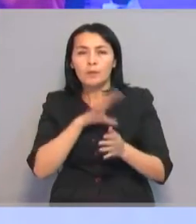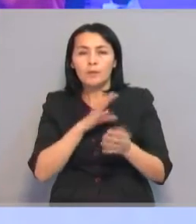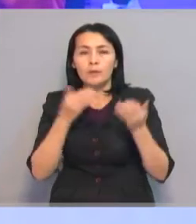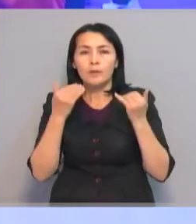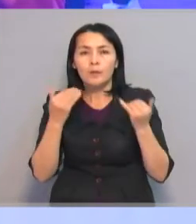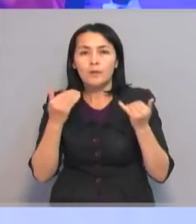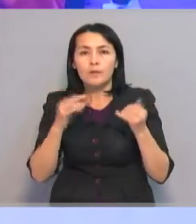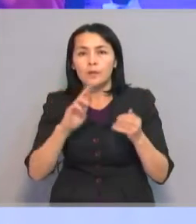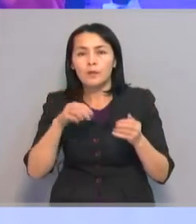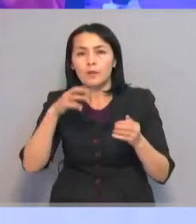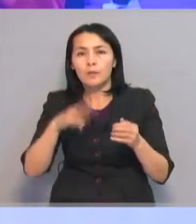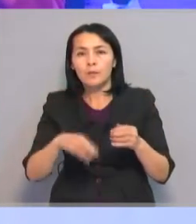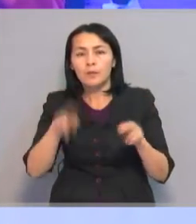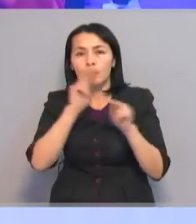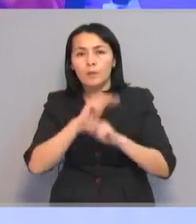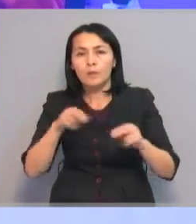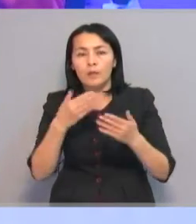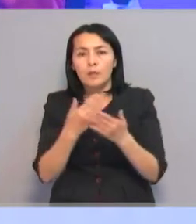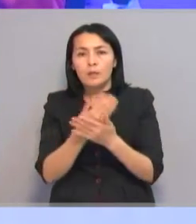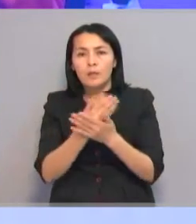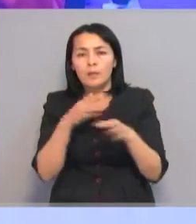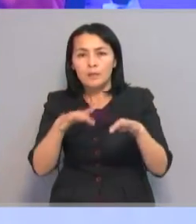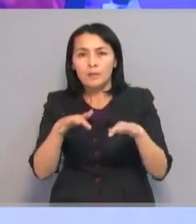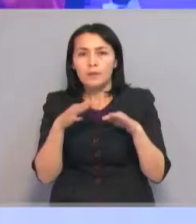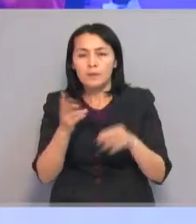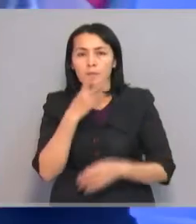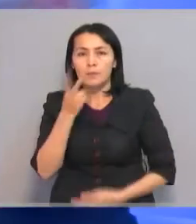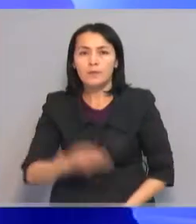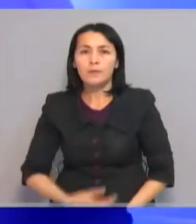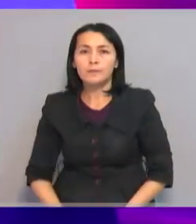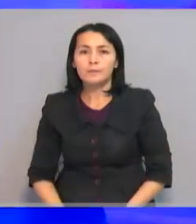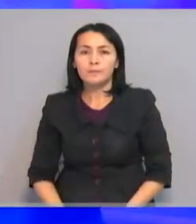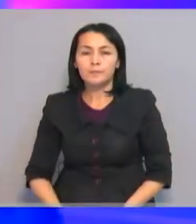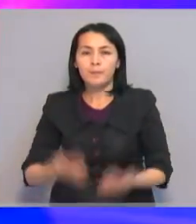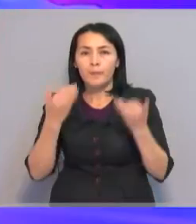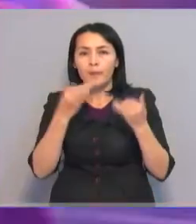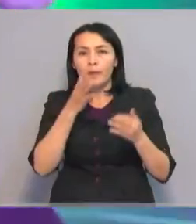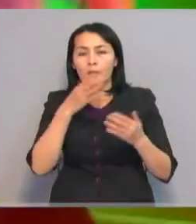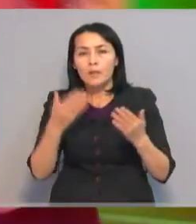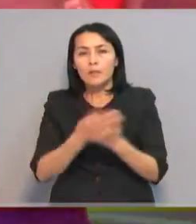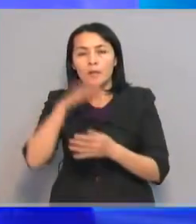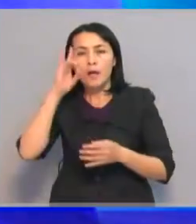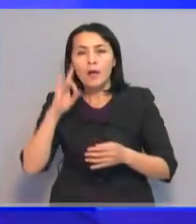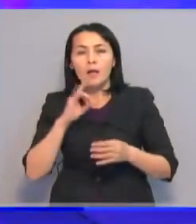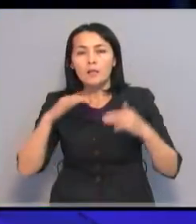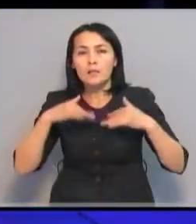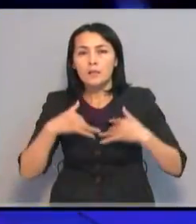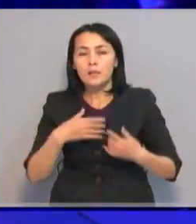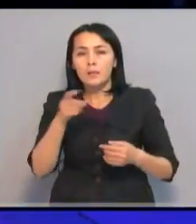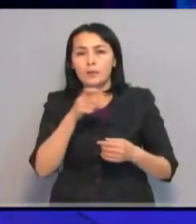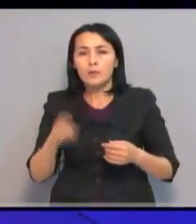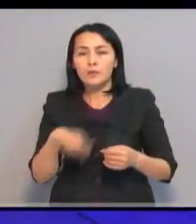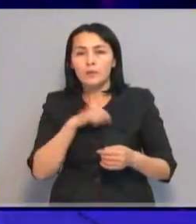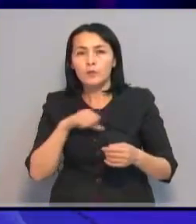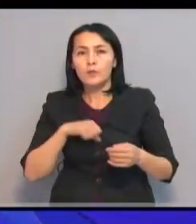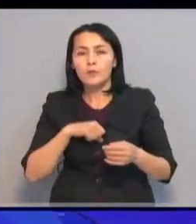қолғанат Мұраттың «Мұғалім» атты заманауи пьесасы сахналанды. Қазіргі заманауи қазақстандық драматургтердің ішінде